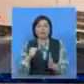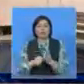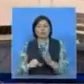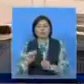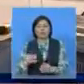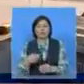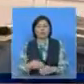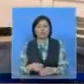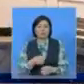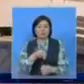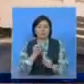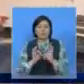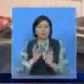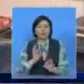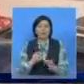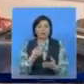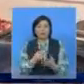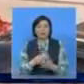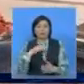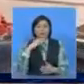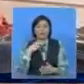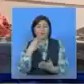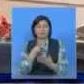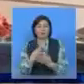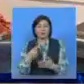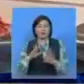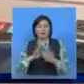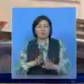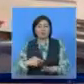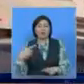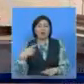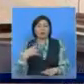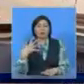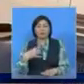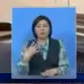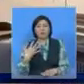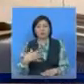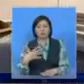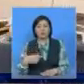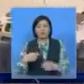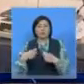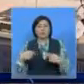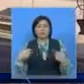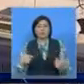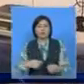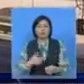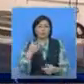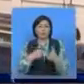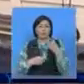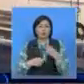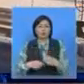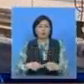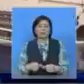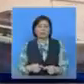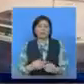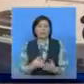1600 тенге – неплохая цена на мясо. Видела здесь вот в одном месте даже по 1550 продают. Но вот молочная продукция и яйца